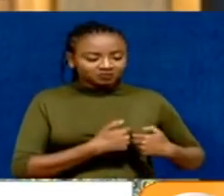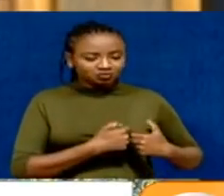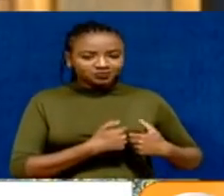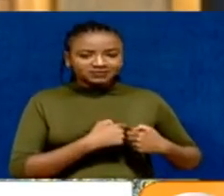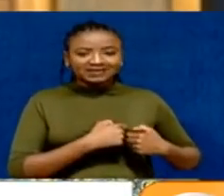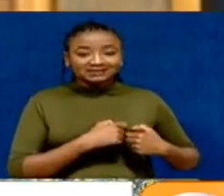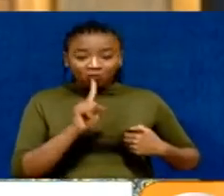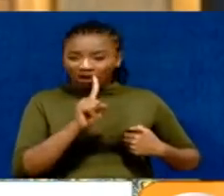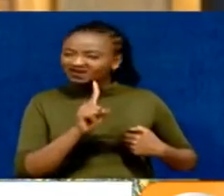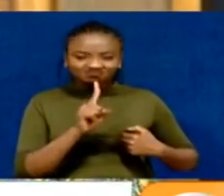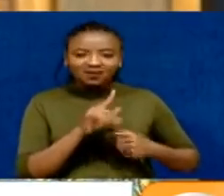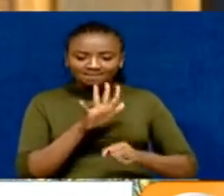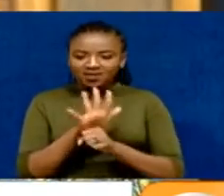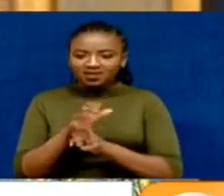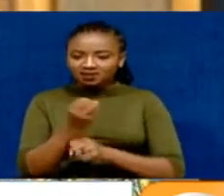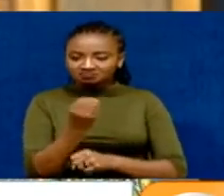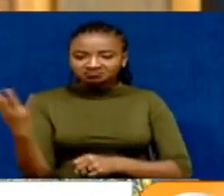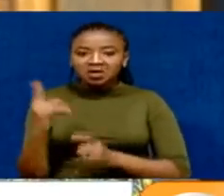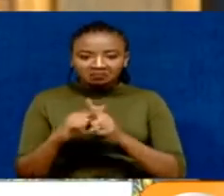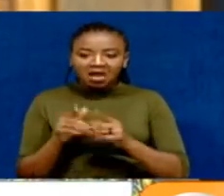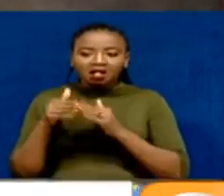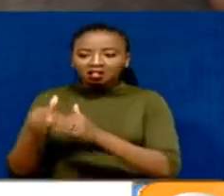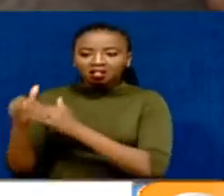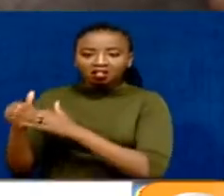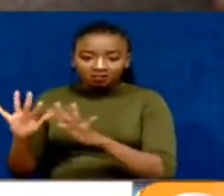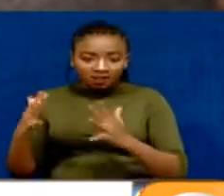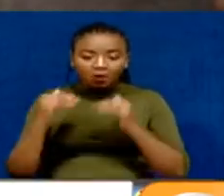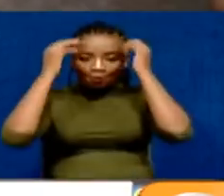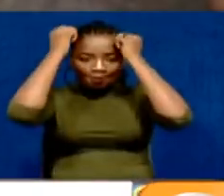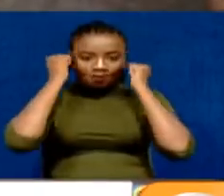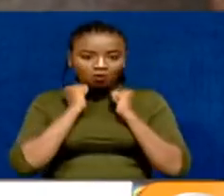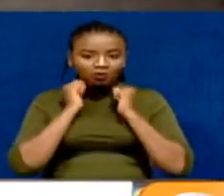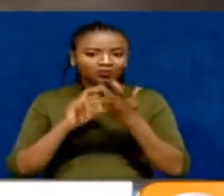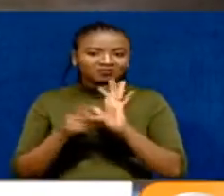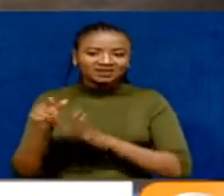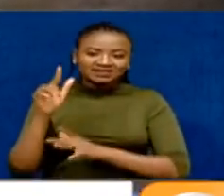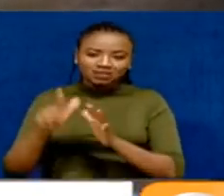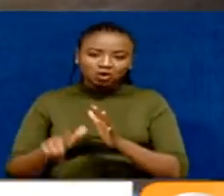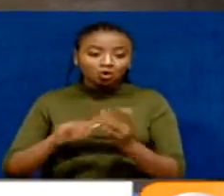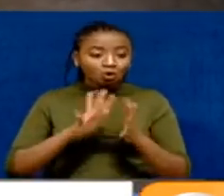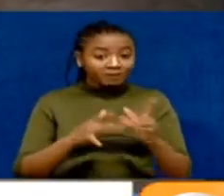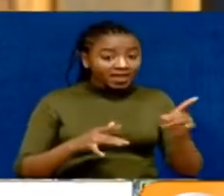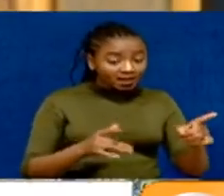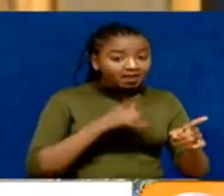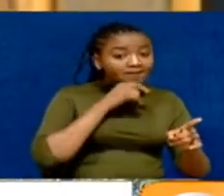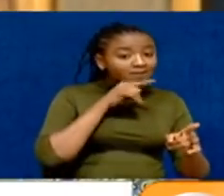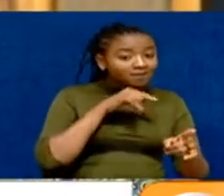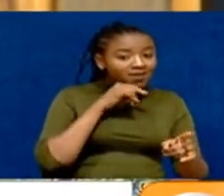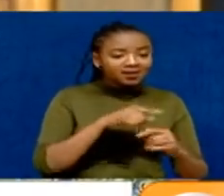zaidi ya mmoja ambao wanatumia kondom. Hiyo ni chini kidogo kikombea na wanaume ambao ni